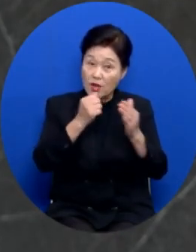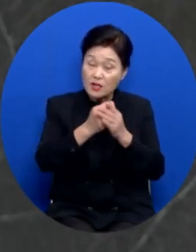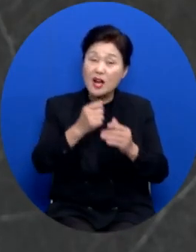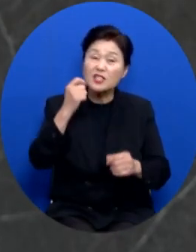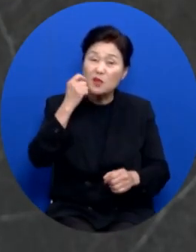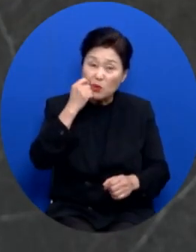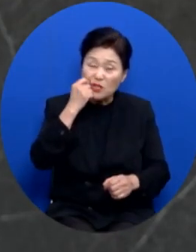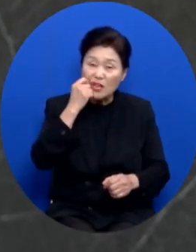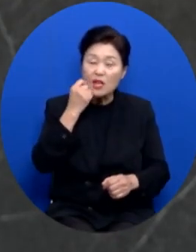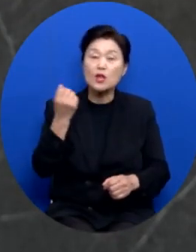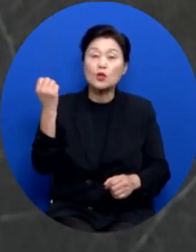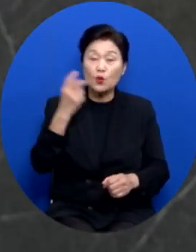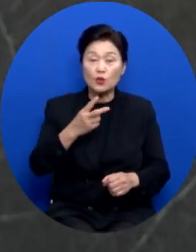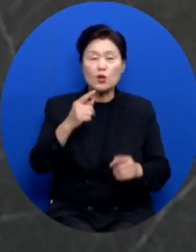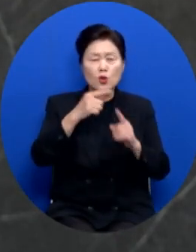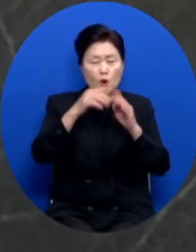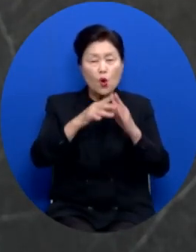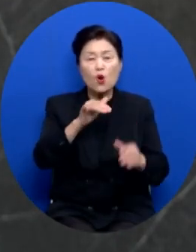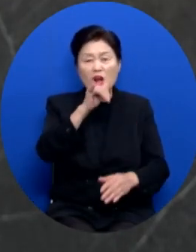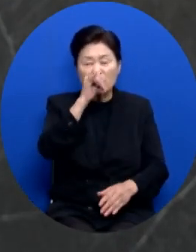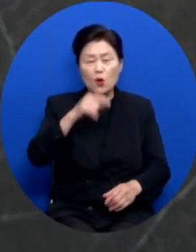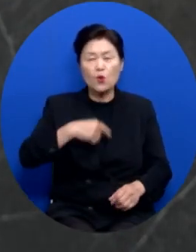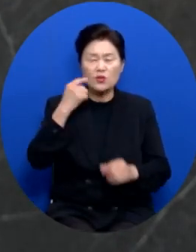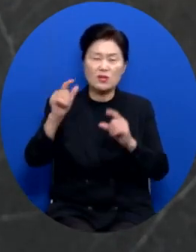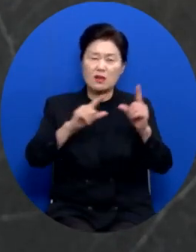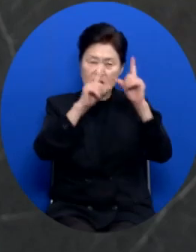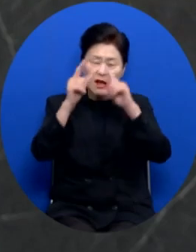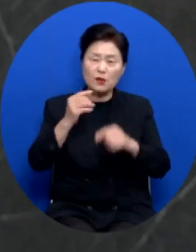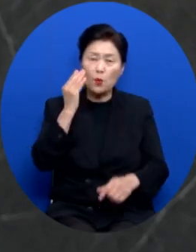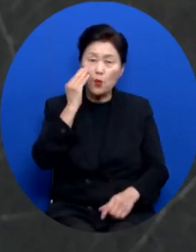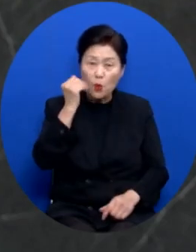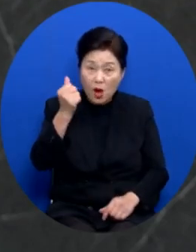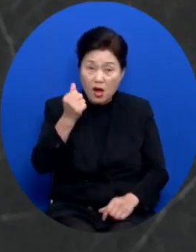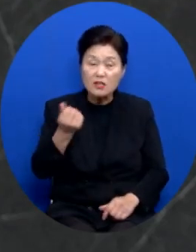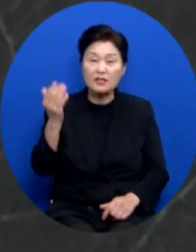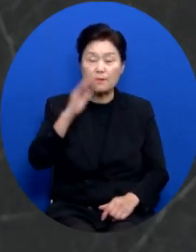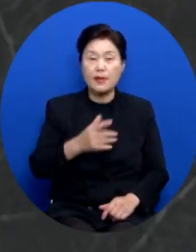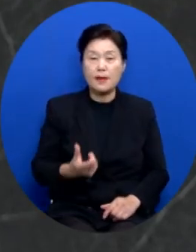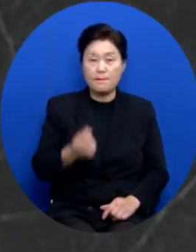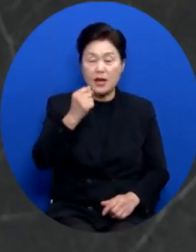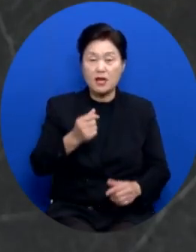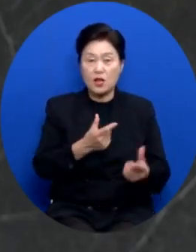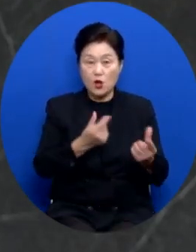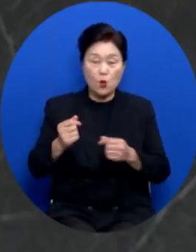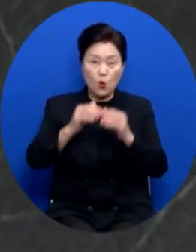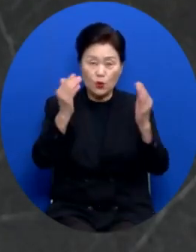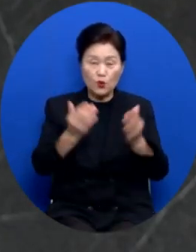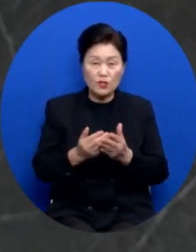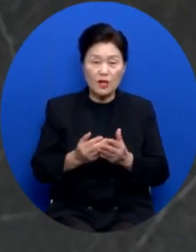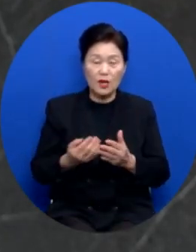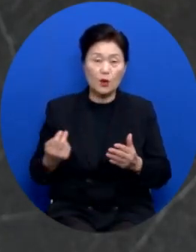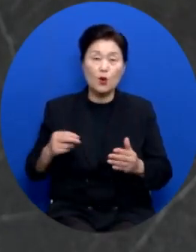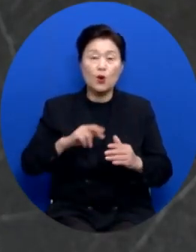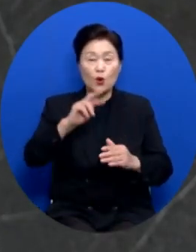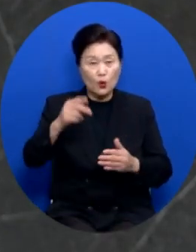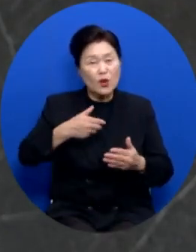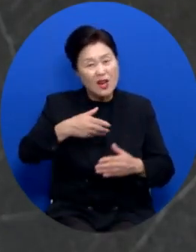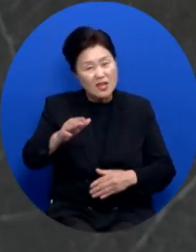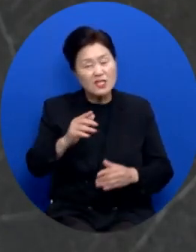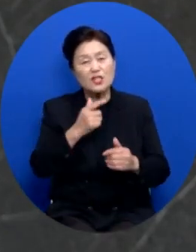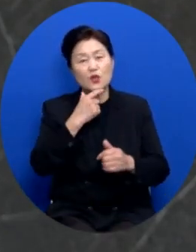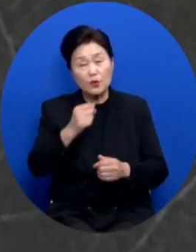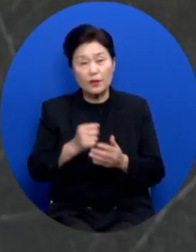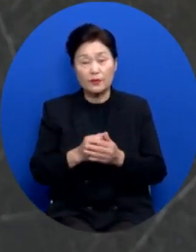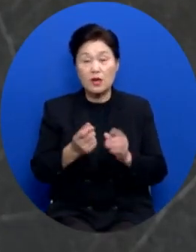있 신앙생활에 익숙해져 있다면 빨리 공동체로 돌아가십시오 그리고 힘을 다해 공동체 안에